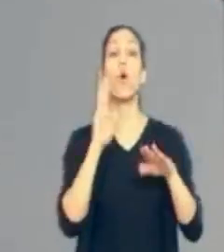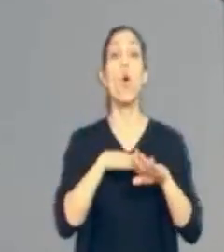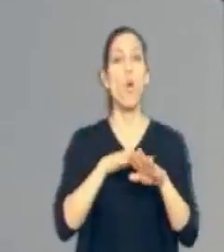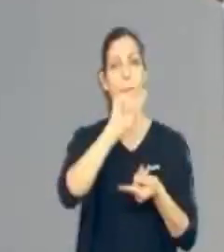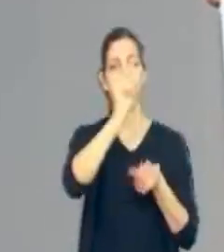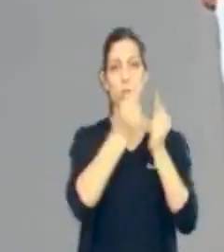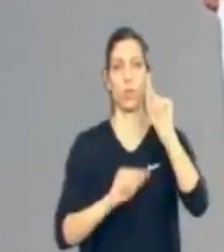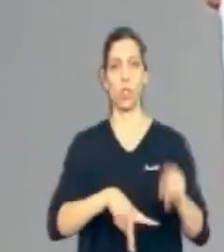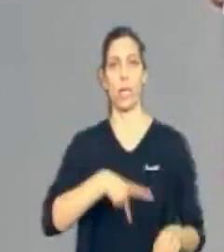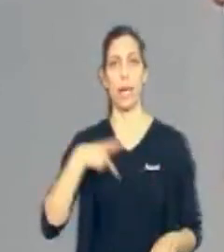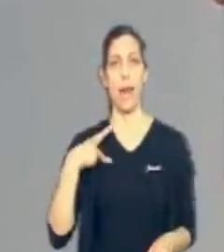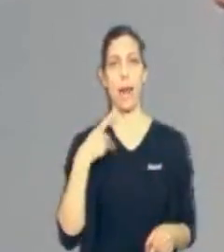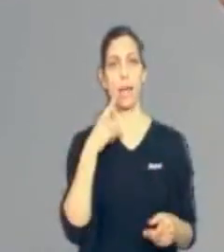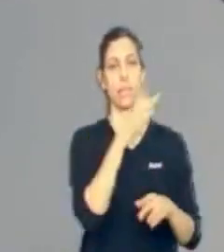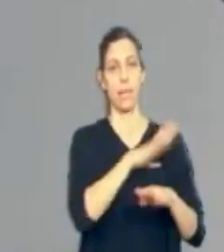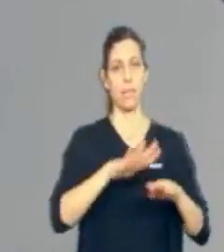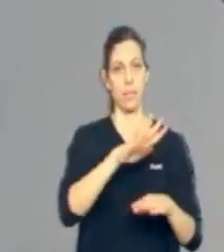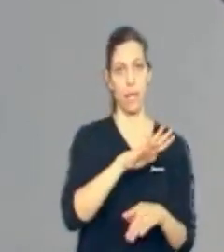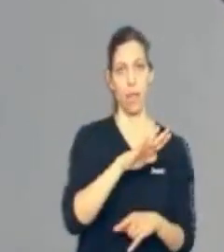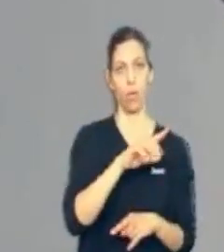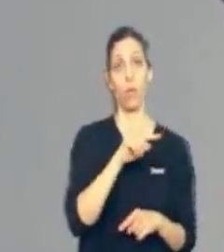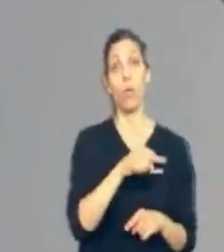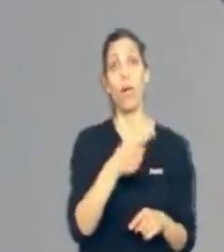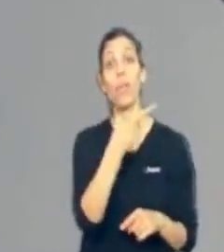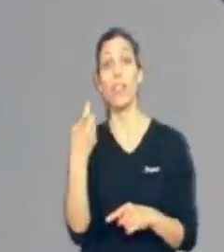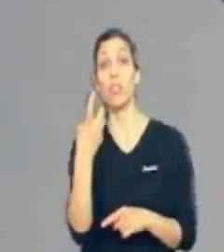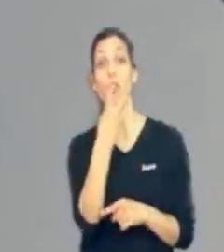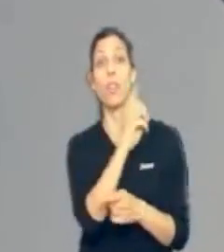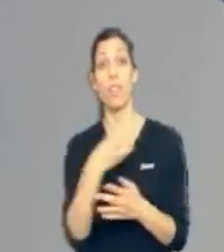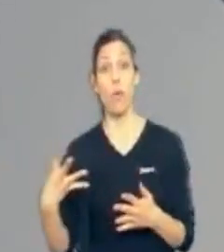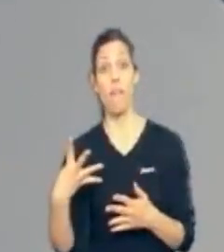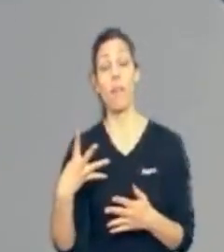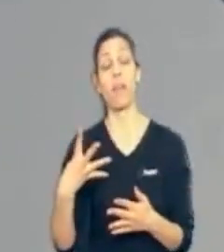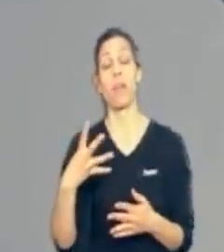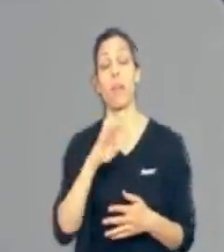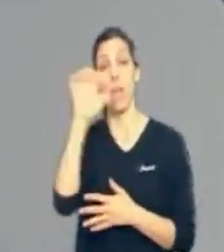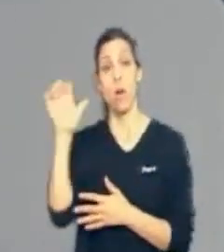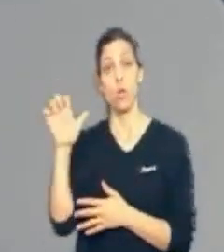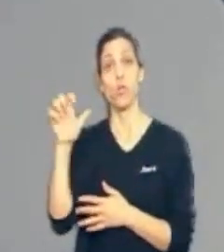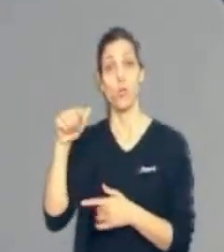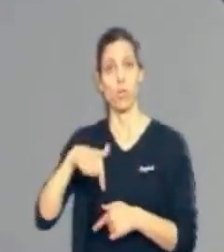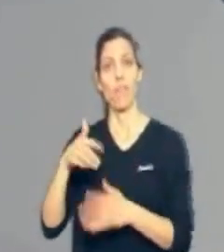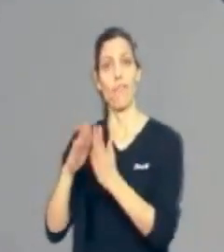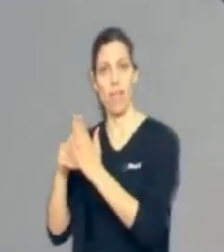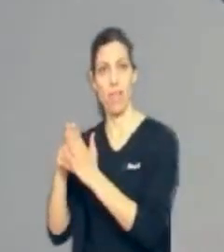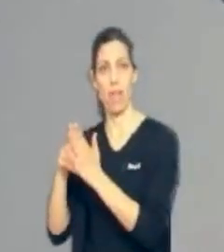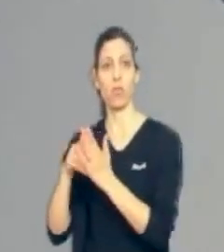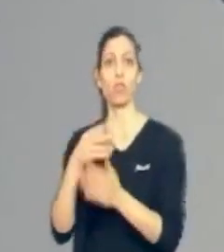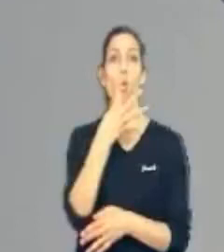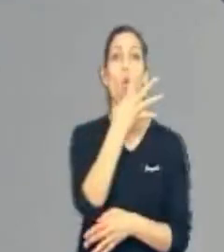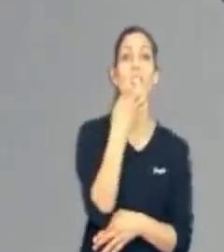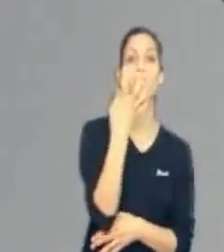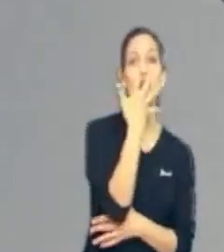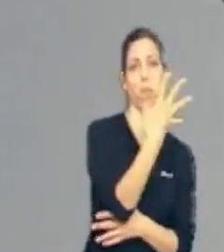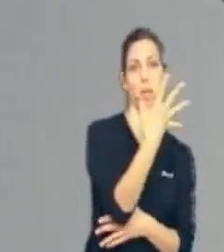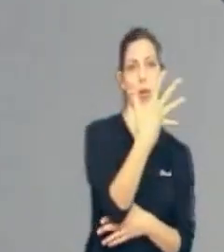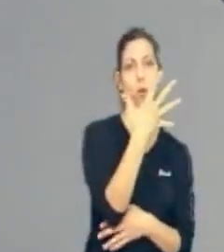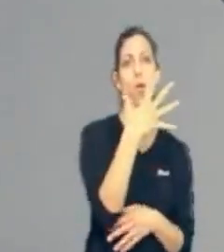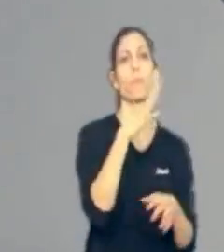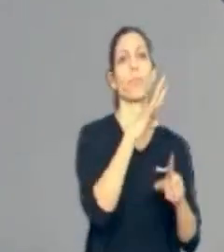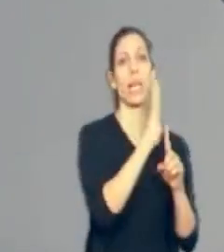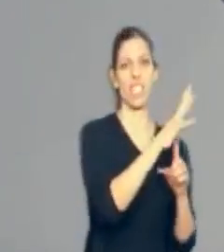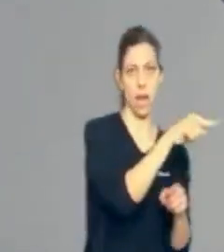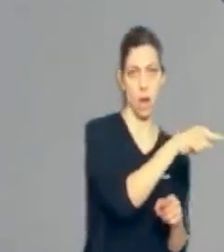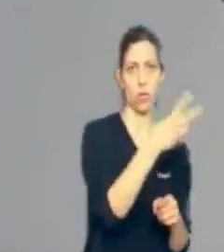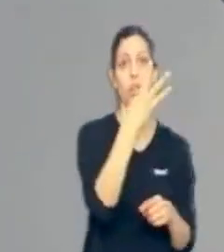l'Estat, que assignen 119 euros als valencians, 405 a Castella i Lleó,